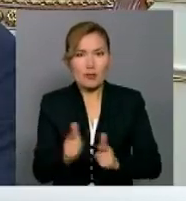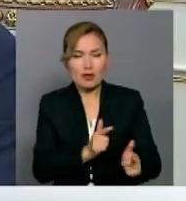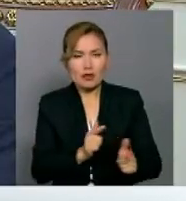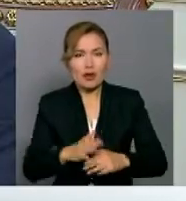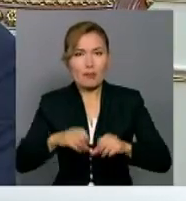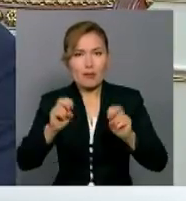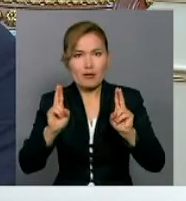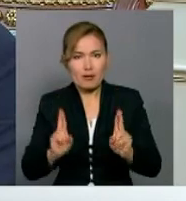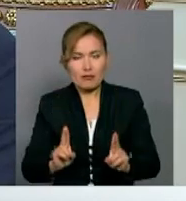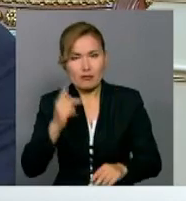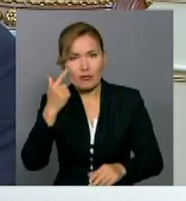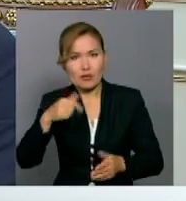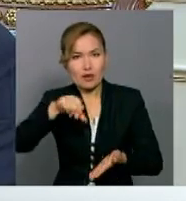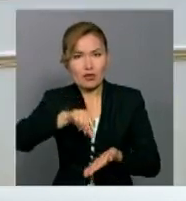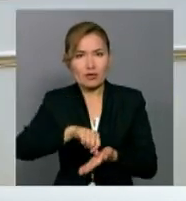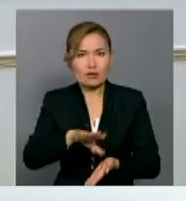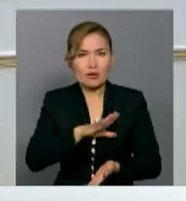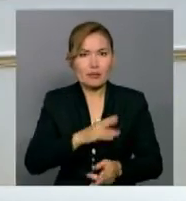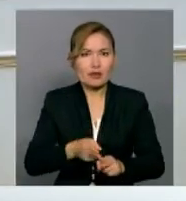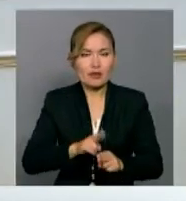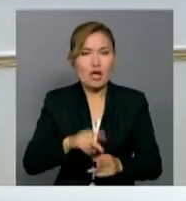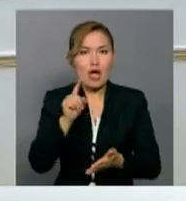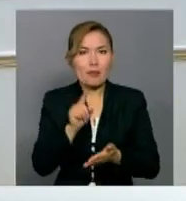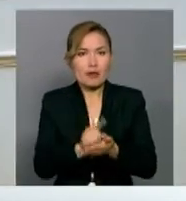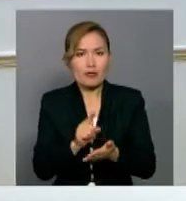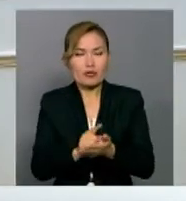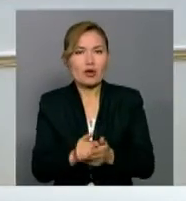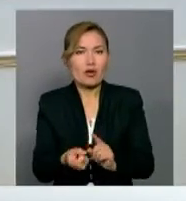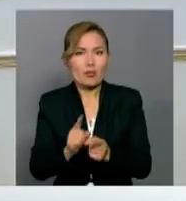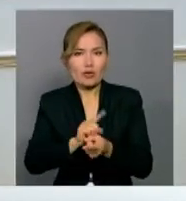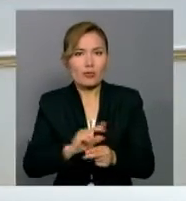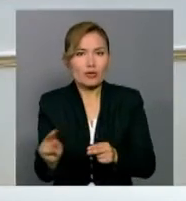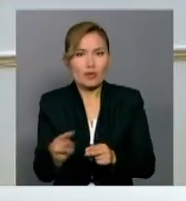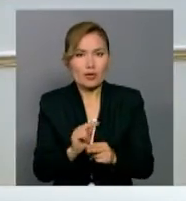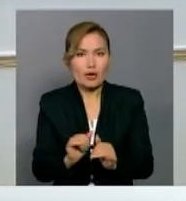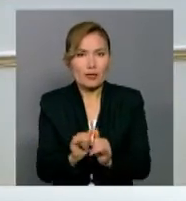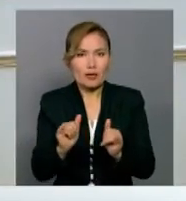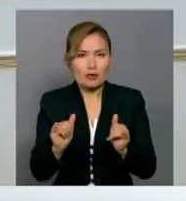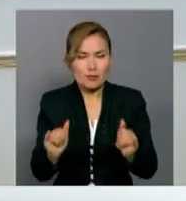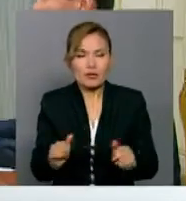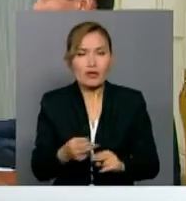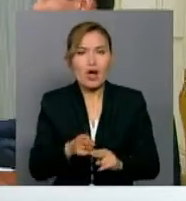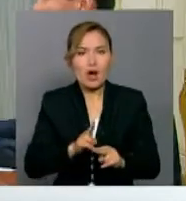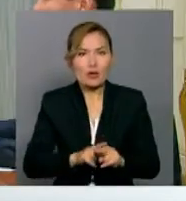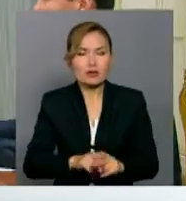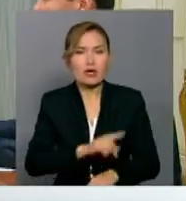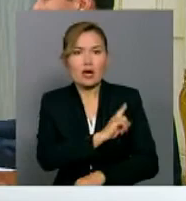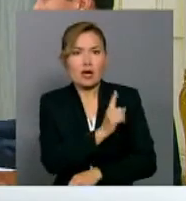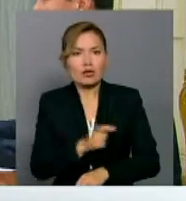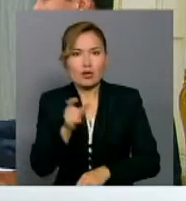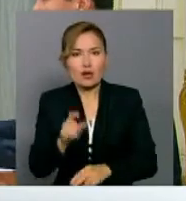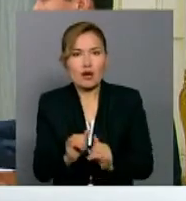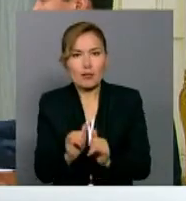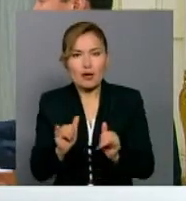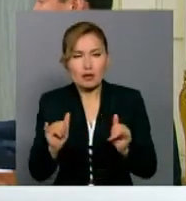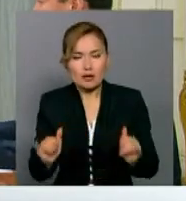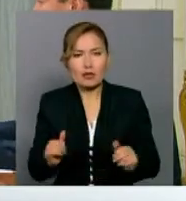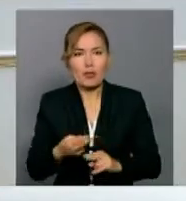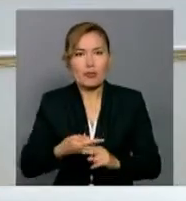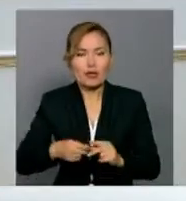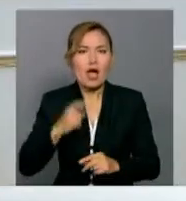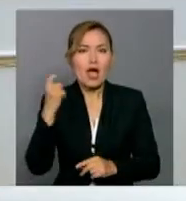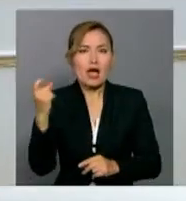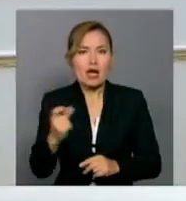білікті мамандар атсалысқан. Сол арқылы межелі міндеттерді инфрақұрылымды дамыту, адам капиталын жақсарту, экономика